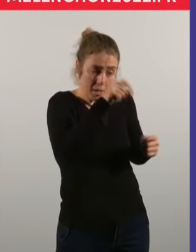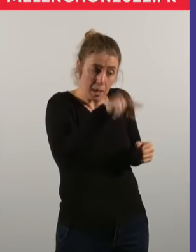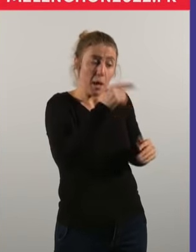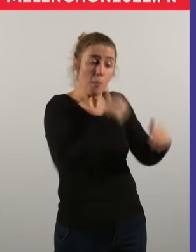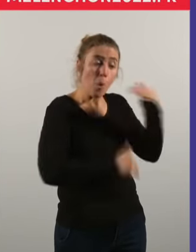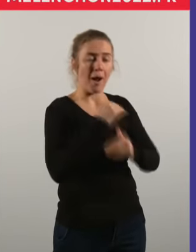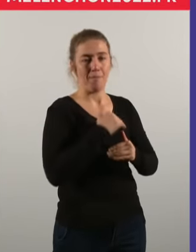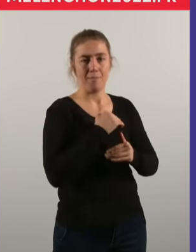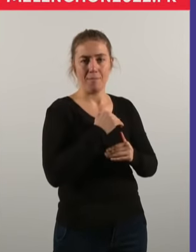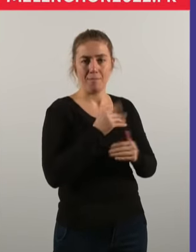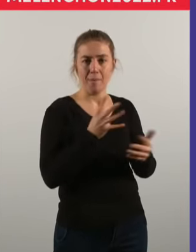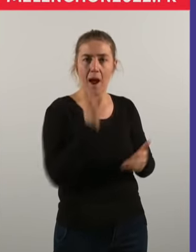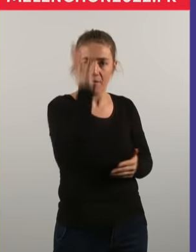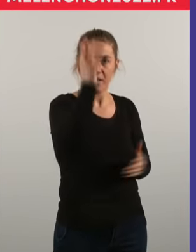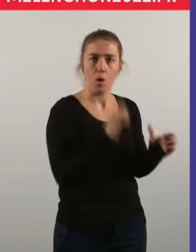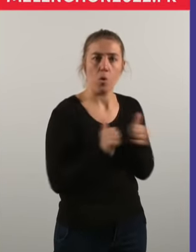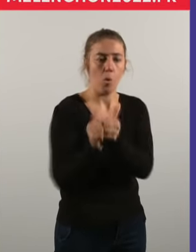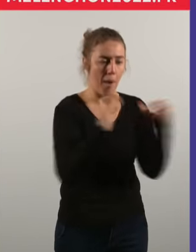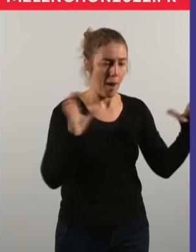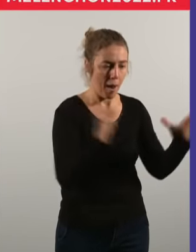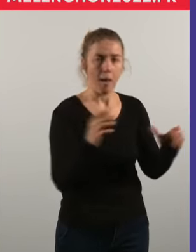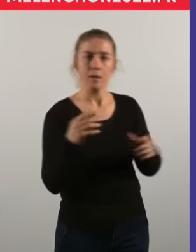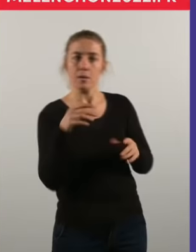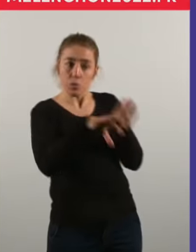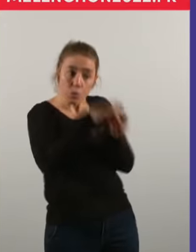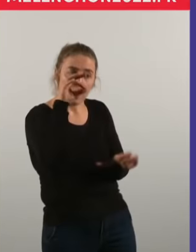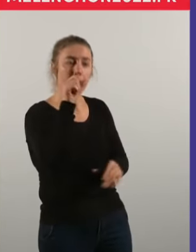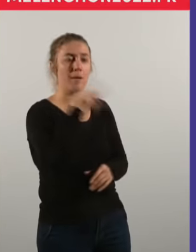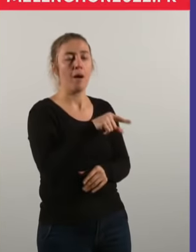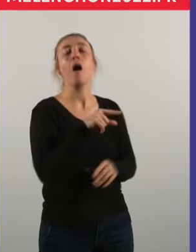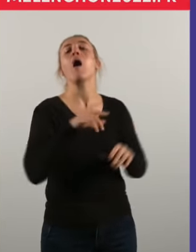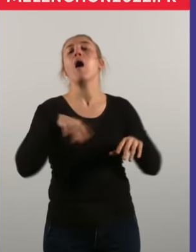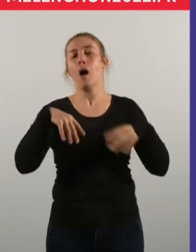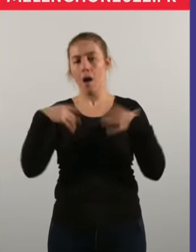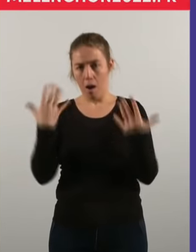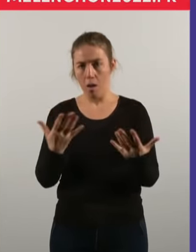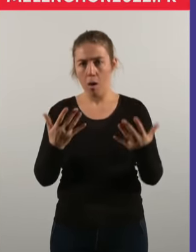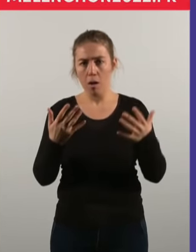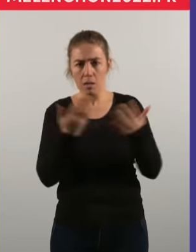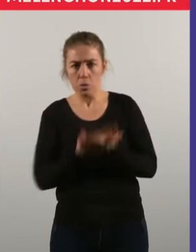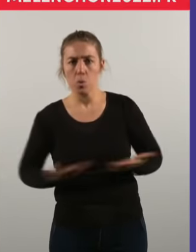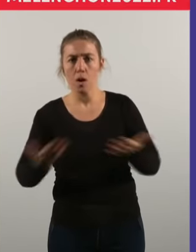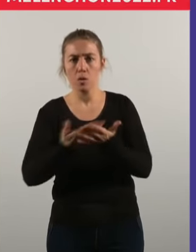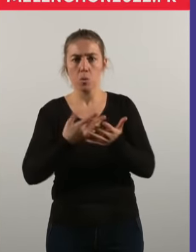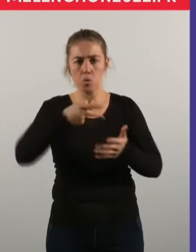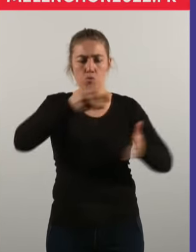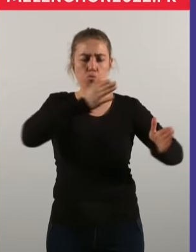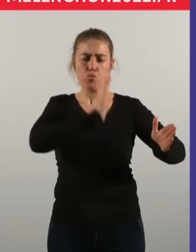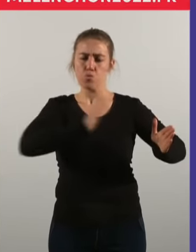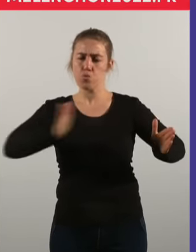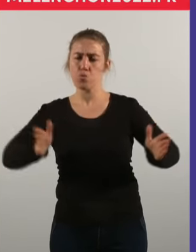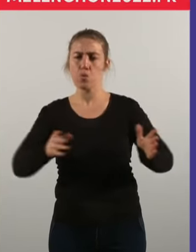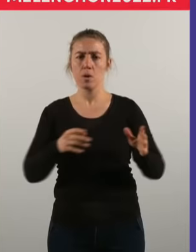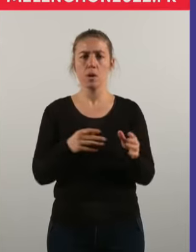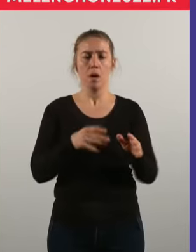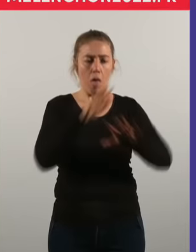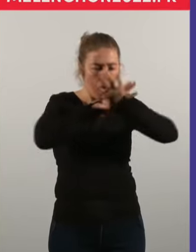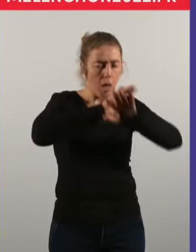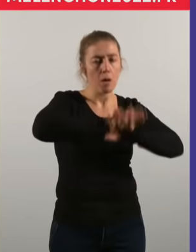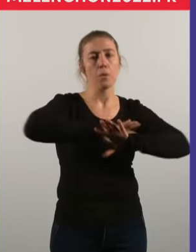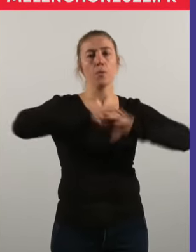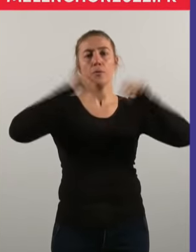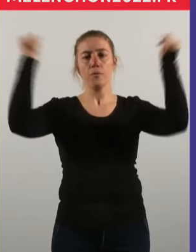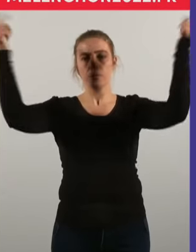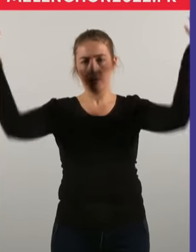Commun, alors vous mettez de l'ordre. Alors vous disperserez la confusion, parce que moi je prends l'engagement, après